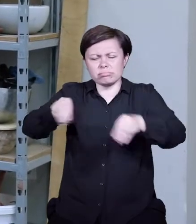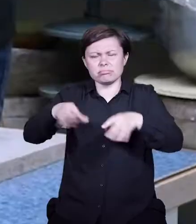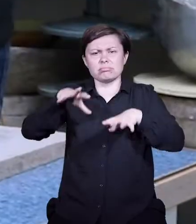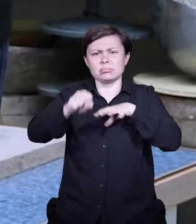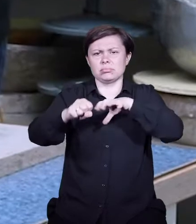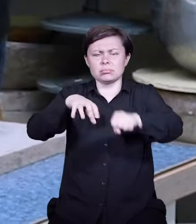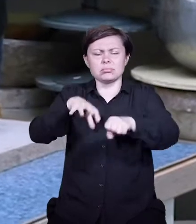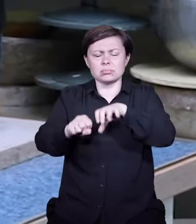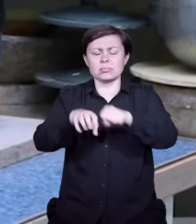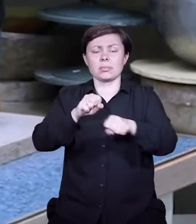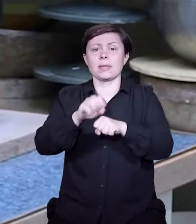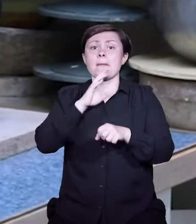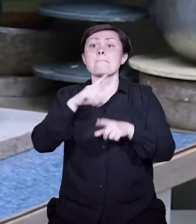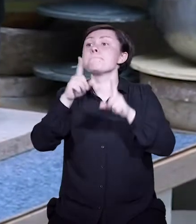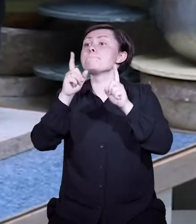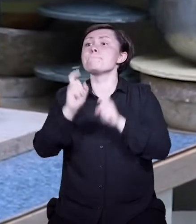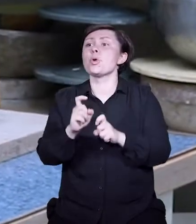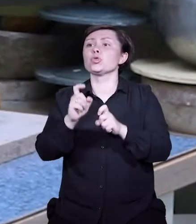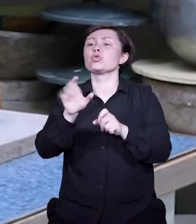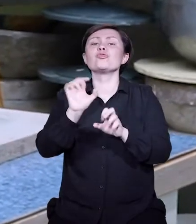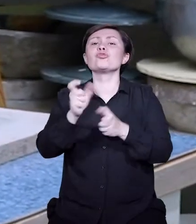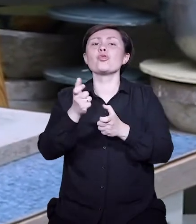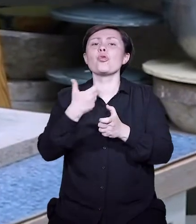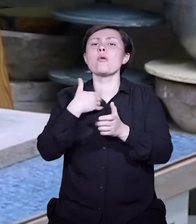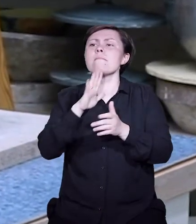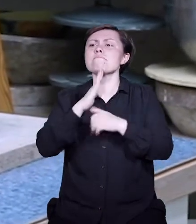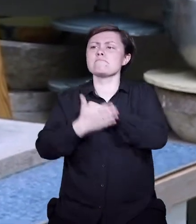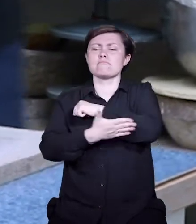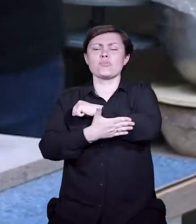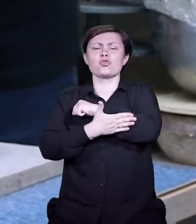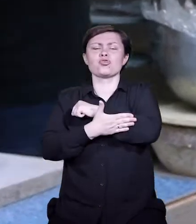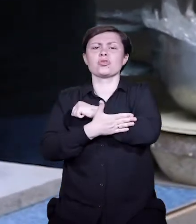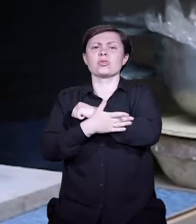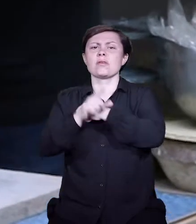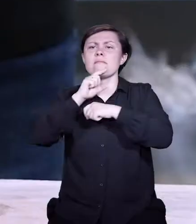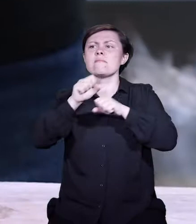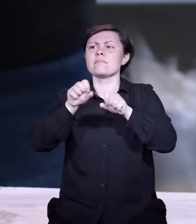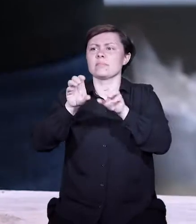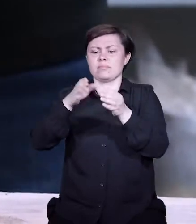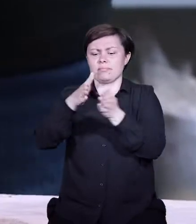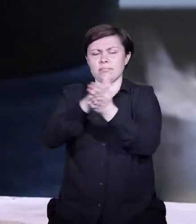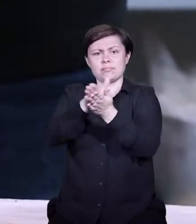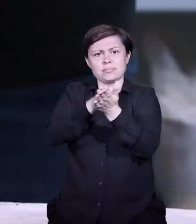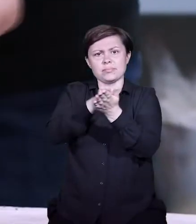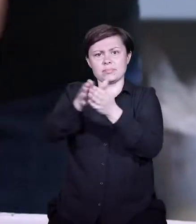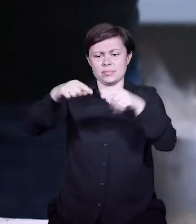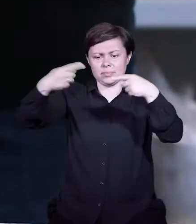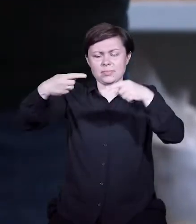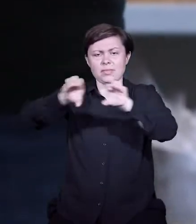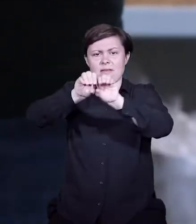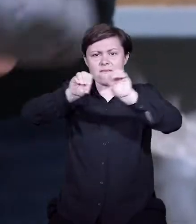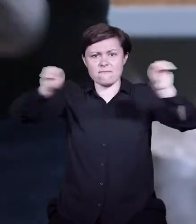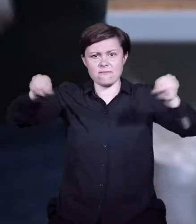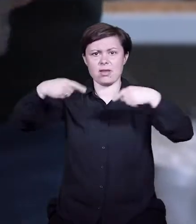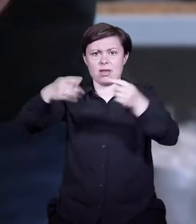uplastycznić. Początkowy element rzeźby będzie powstawał z wałków. Wstępnie rozgniatam